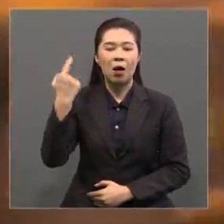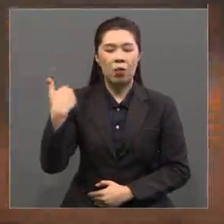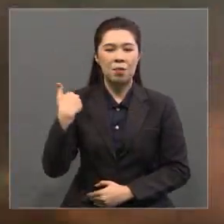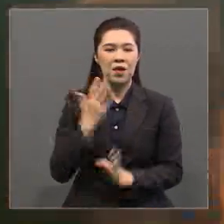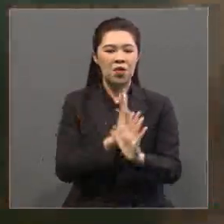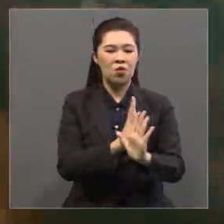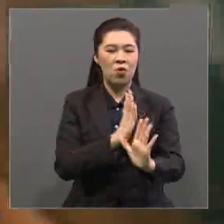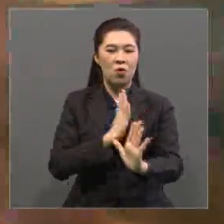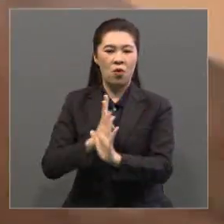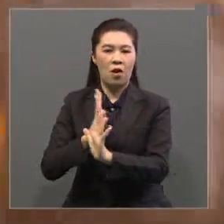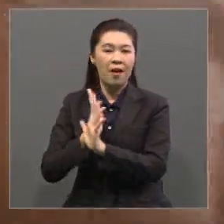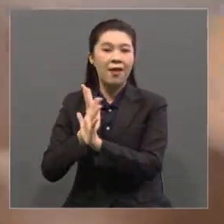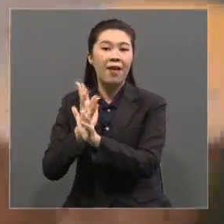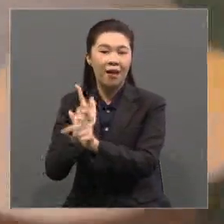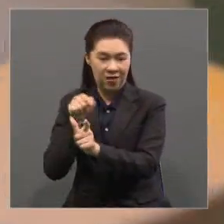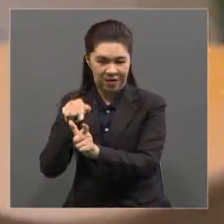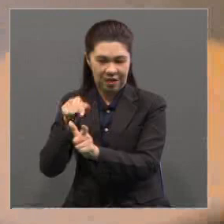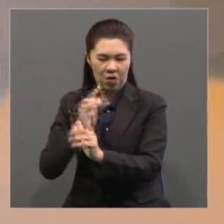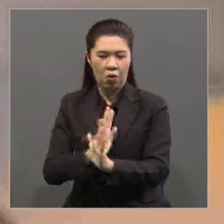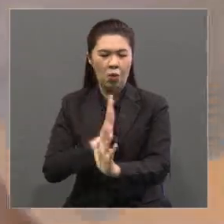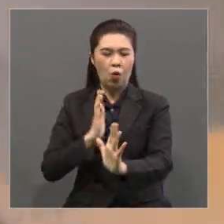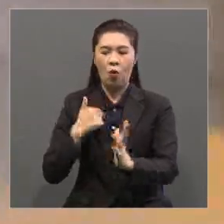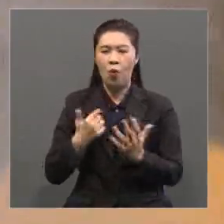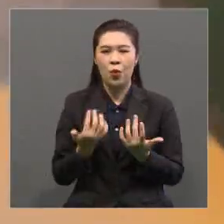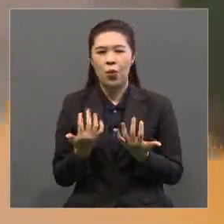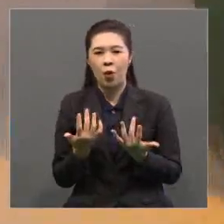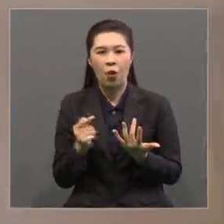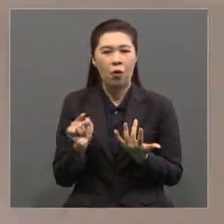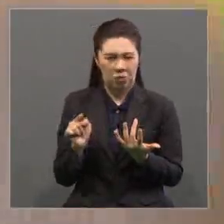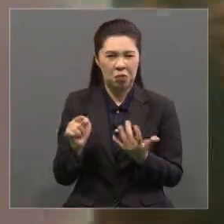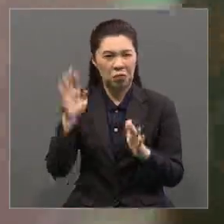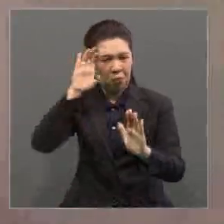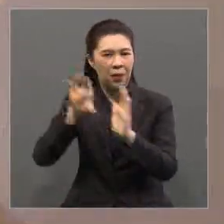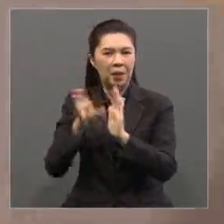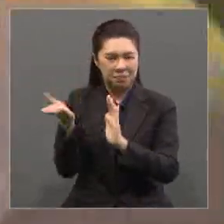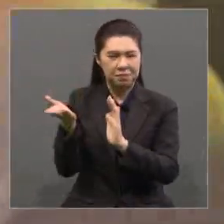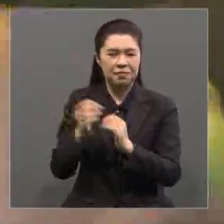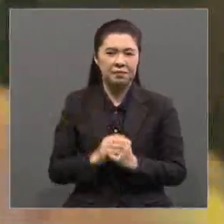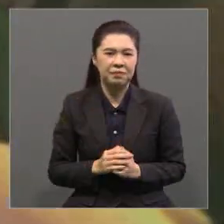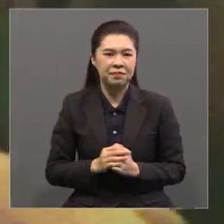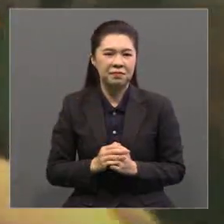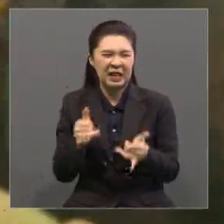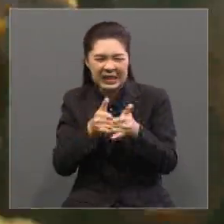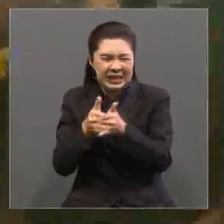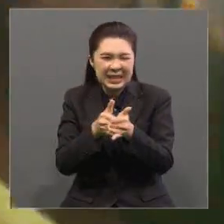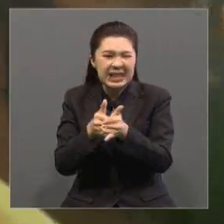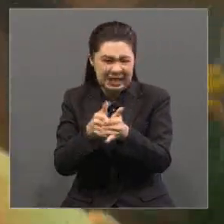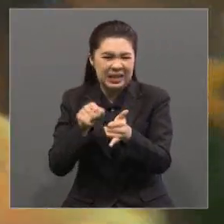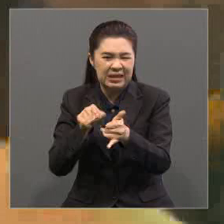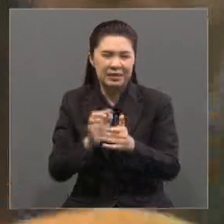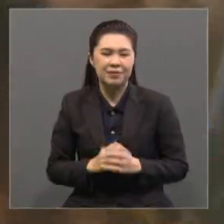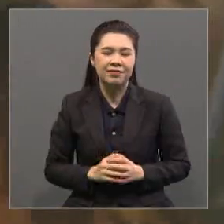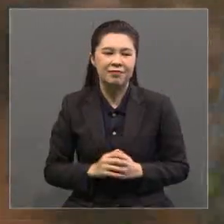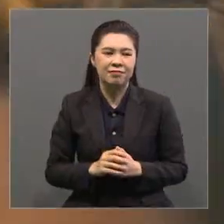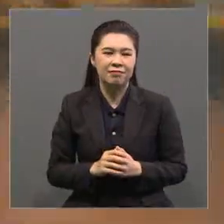เพื่อจะรอเข้าไปเล่นน้ำคือเขามาต่อแถวเบียดกันจริงๆท่านผู้ชมนี่คือมันเดินสวนกันอยู่ค่ะ